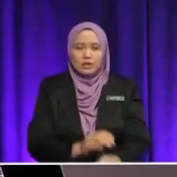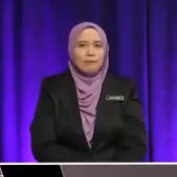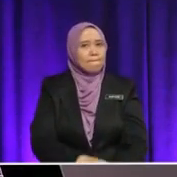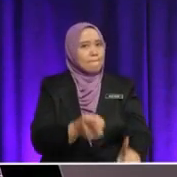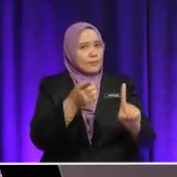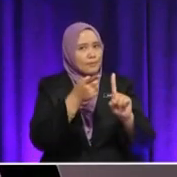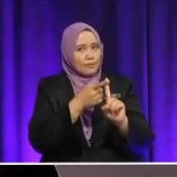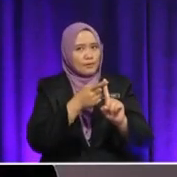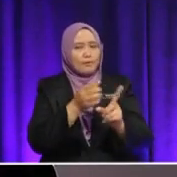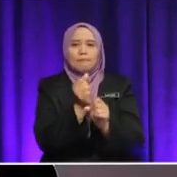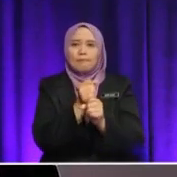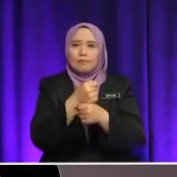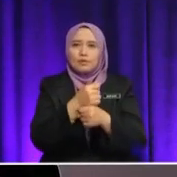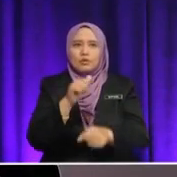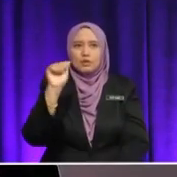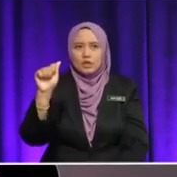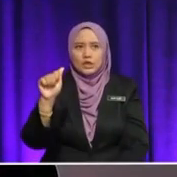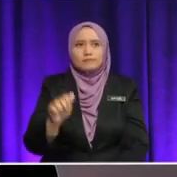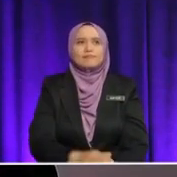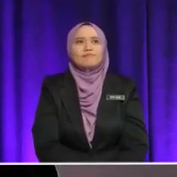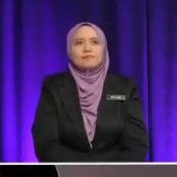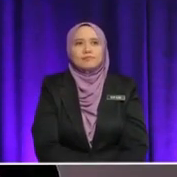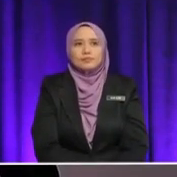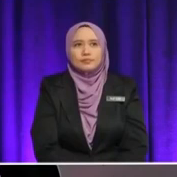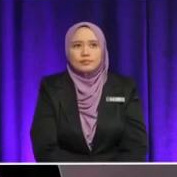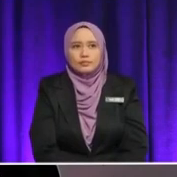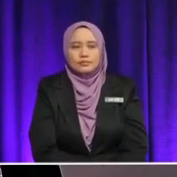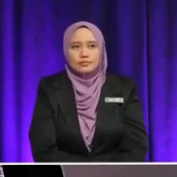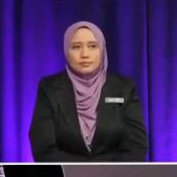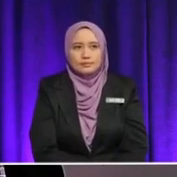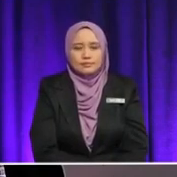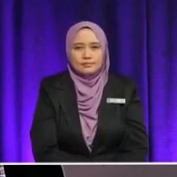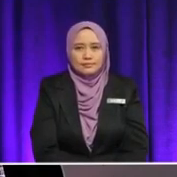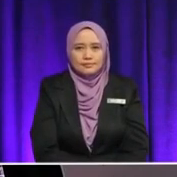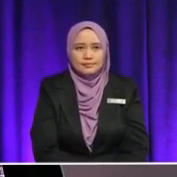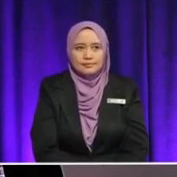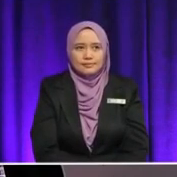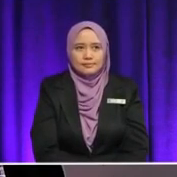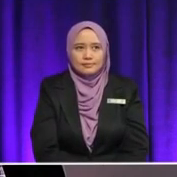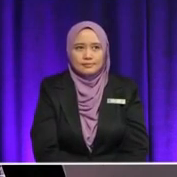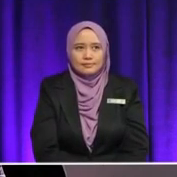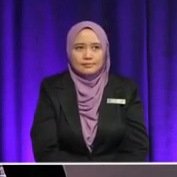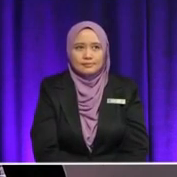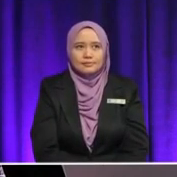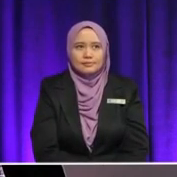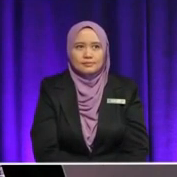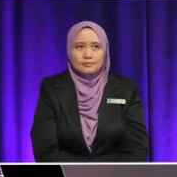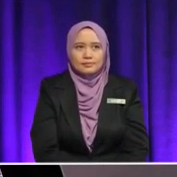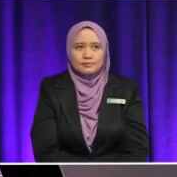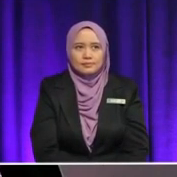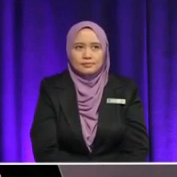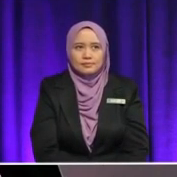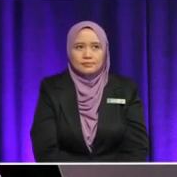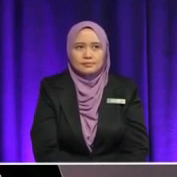pertama bentuke ada dua bentuk Hai kesan daripada jawatankuasa Pyar Aaye tadi yang pertama adalah